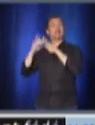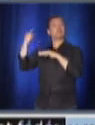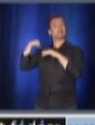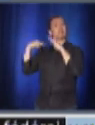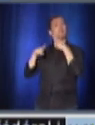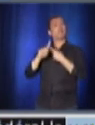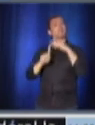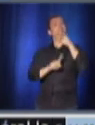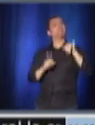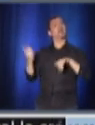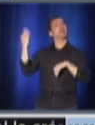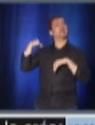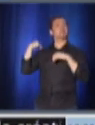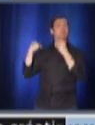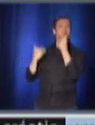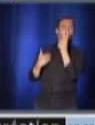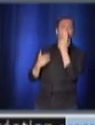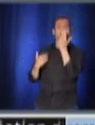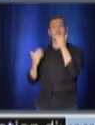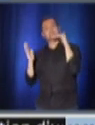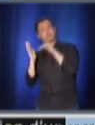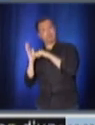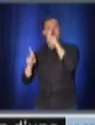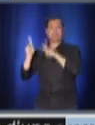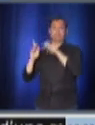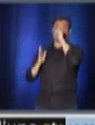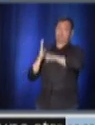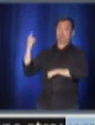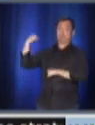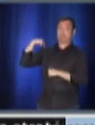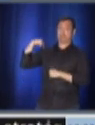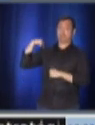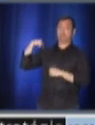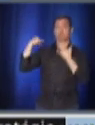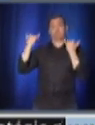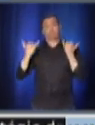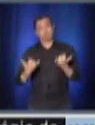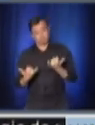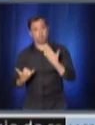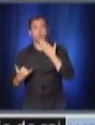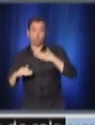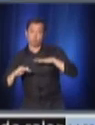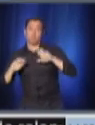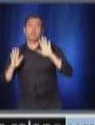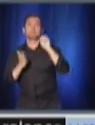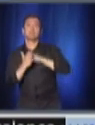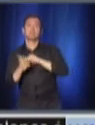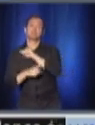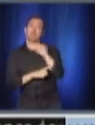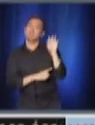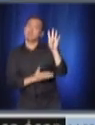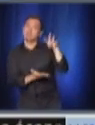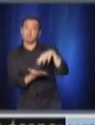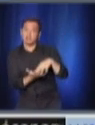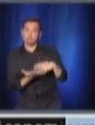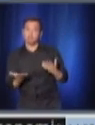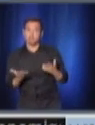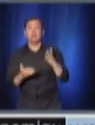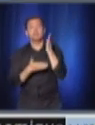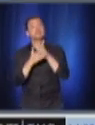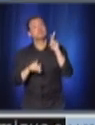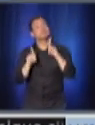de 12 000, 13 000 personnes qui manquaient. Donc, il y a eu quand même un retour, autant des personnes qui sont maintenant soit guéries ou